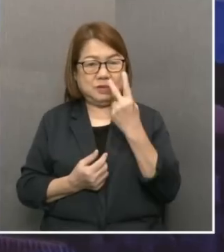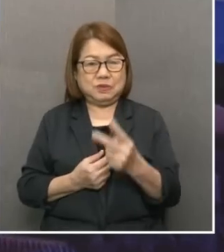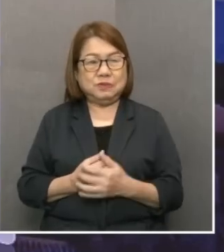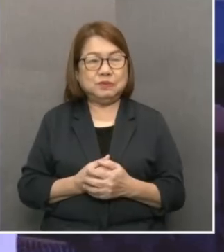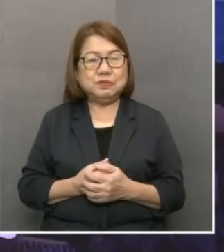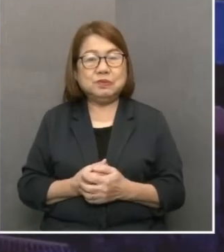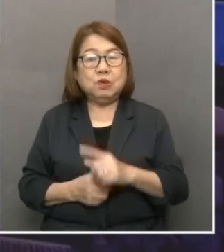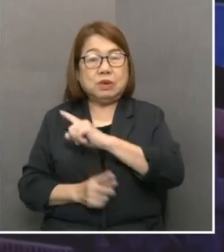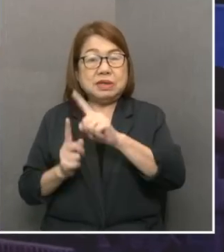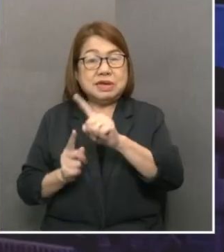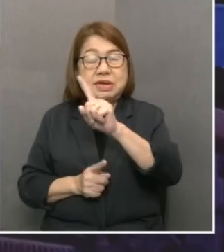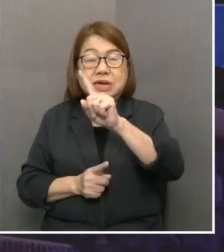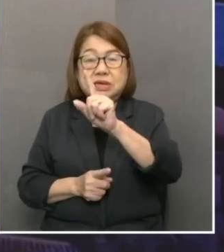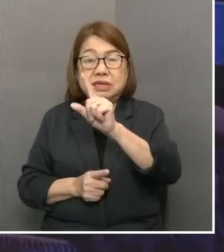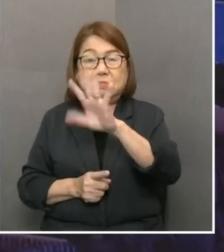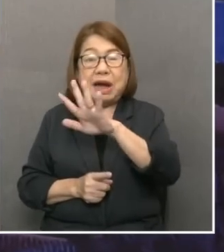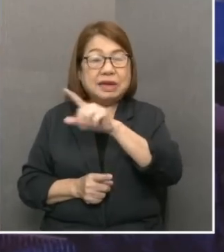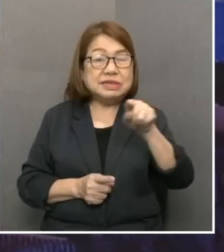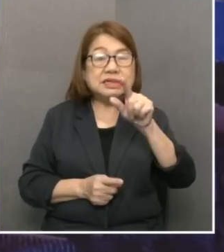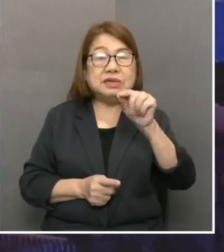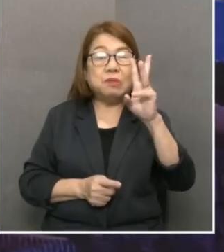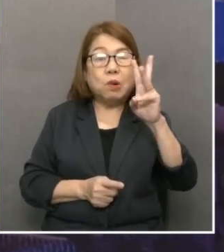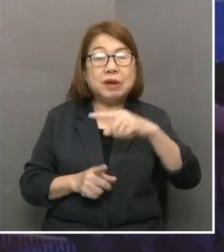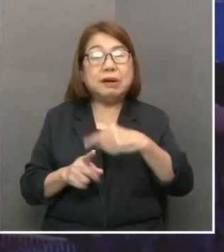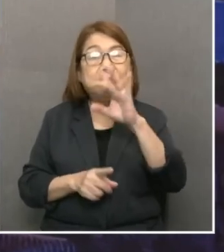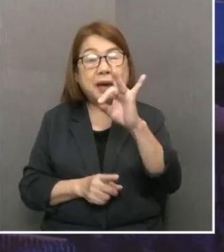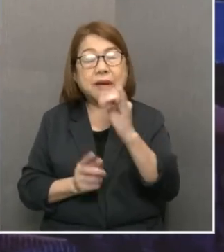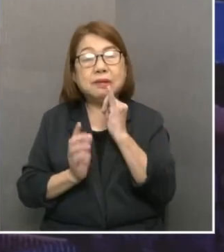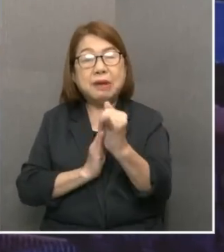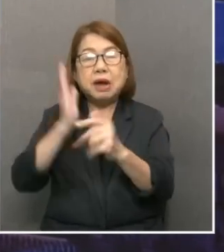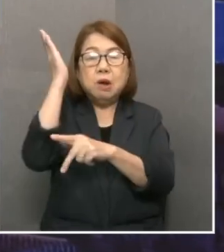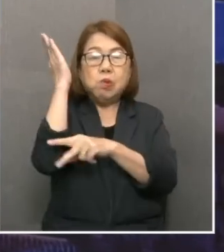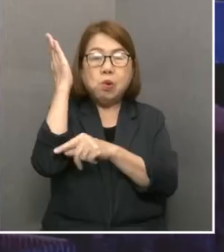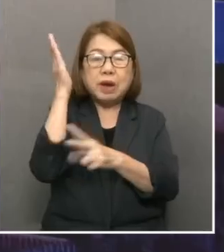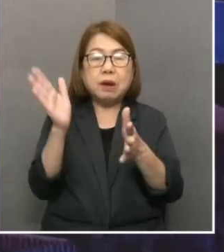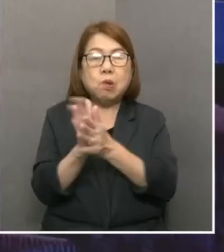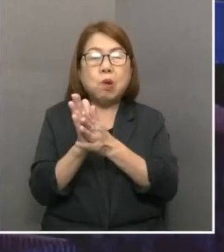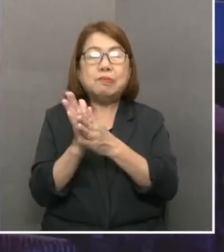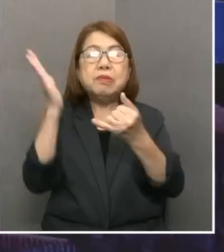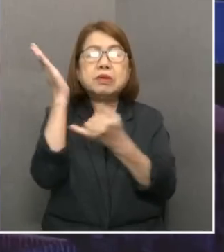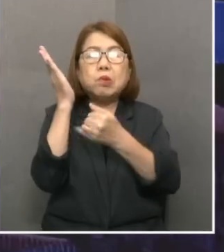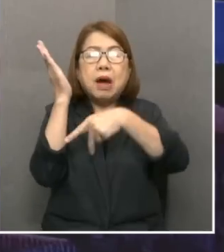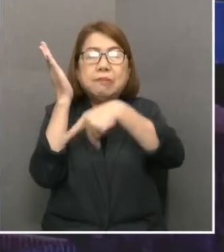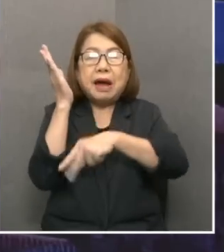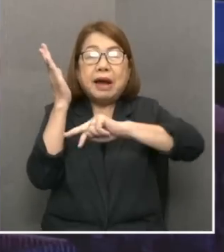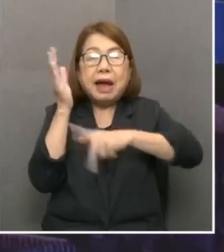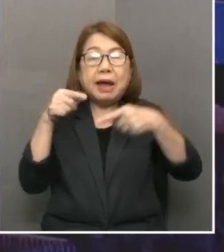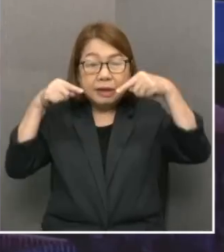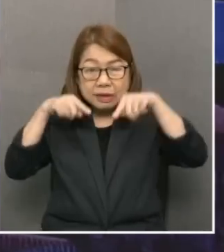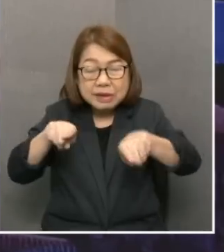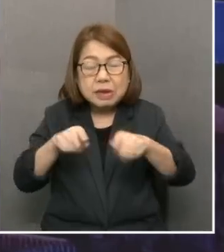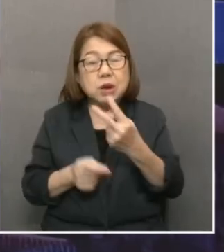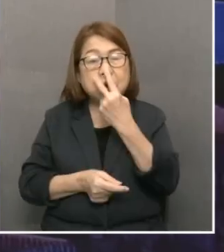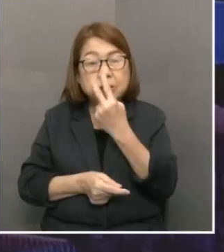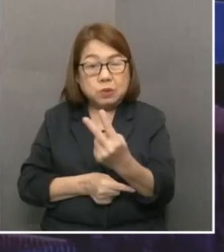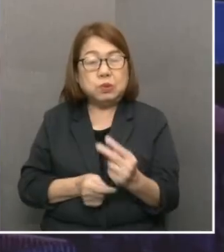25-26สิงหาคมที่ผ่านมานะคะท่านลงพื้นที่ที่ภูภูเก็ตและพังงานะคะก็ไปรับฟังข้อเสนอนะคะ